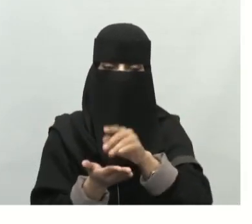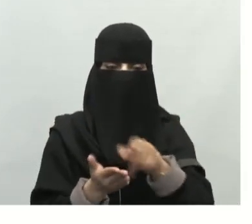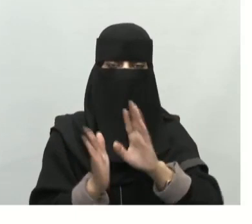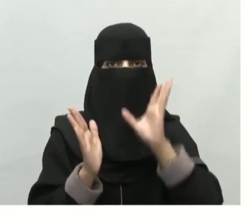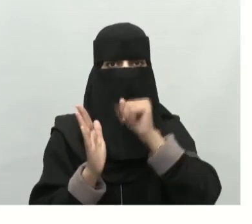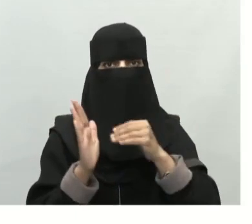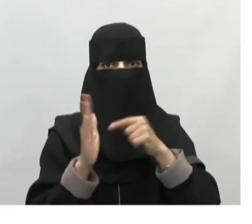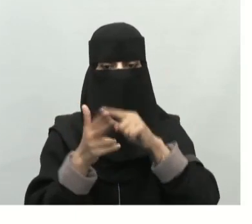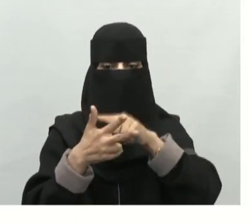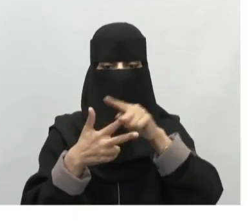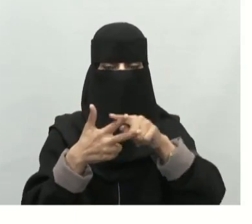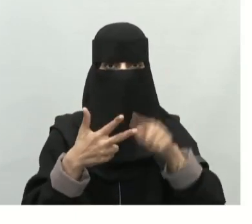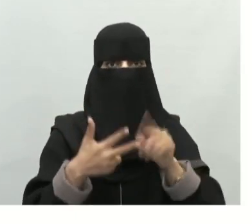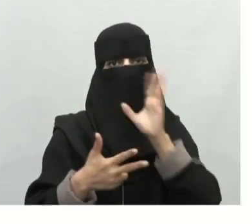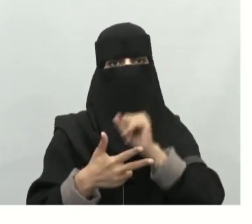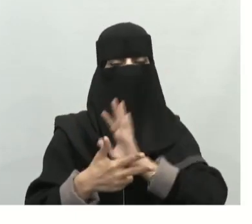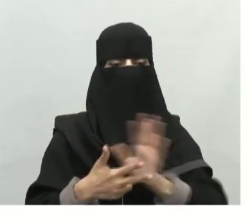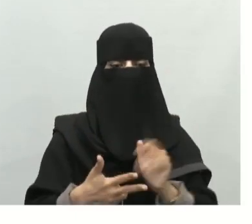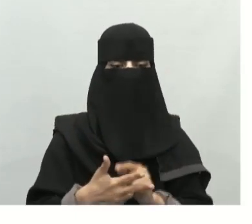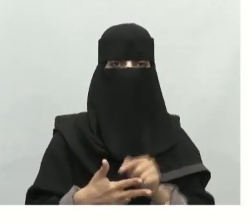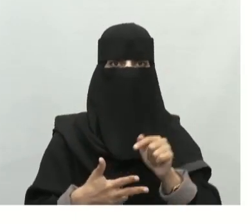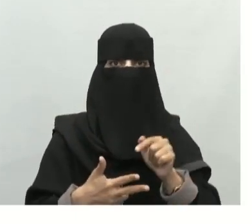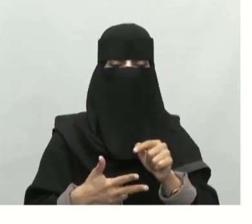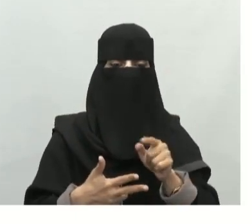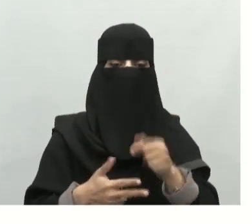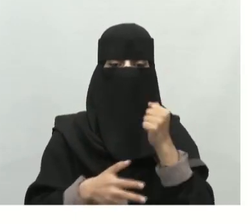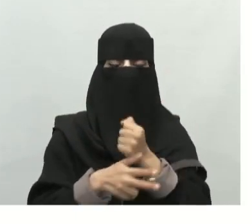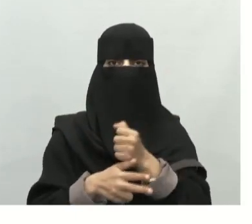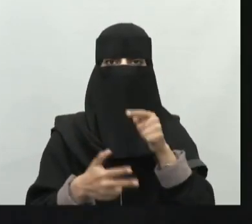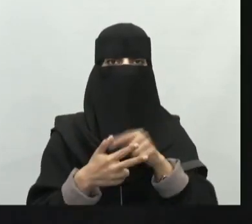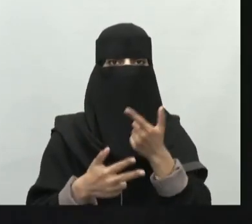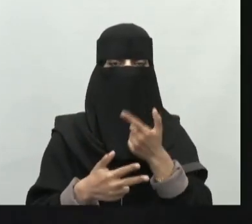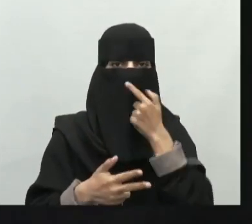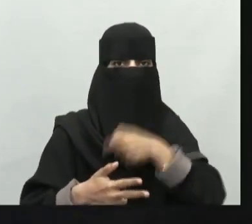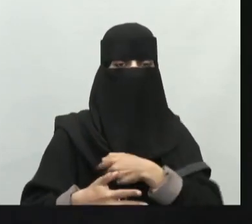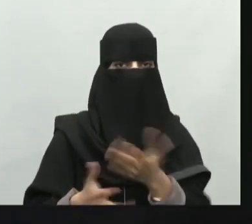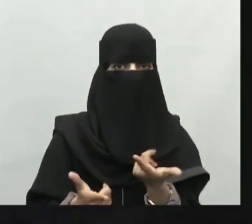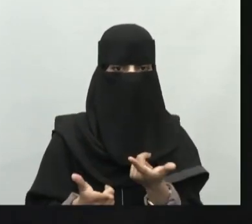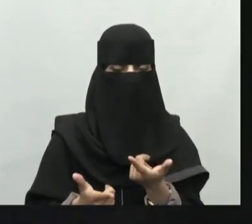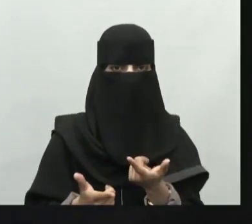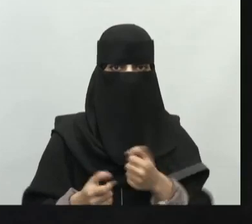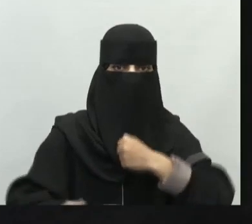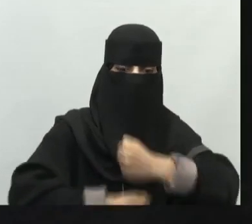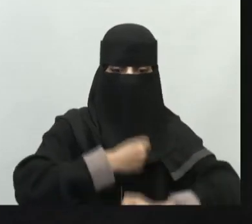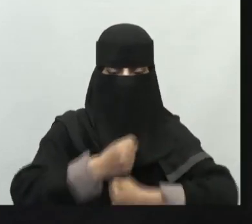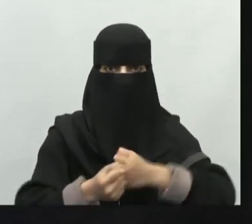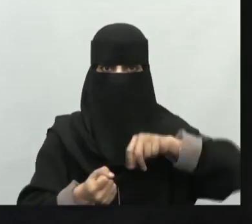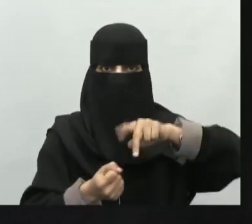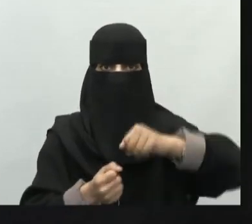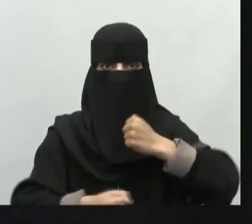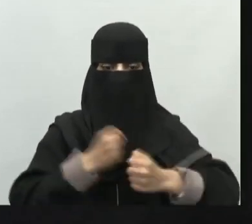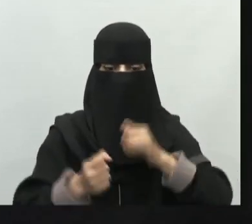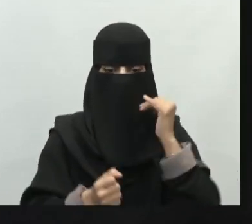انتهينا من الثديات والطيور والزواحف ما ما هي حركه الثديات نعم المشي